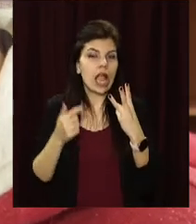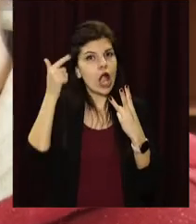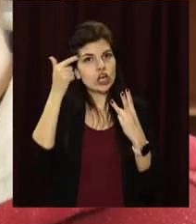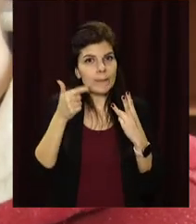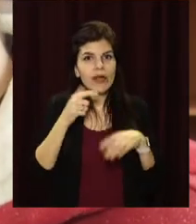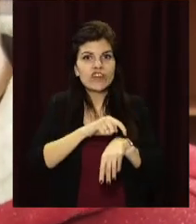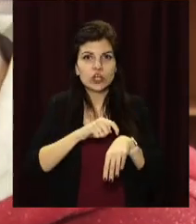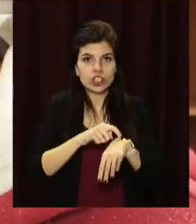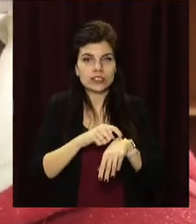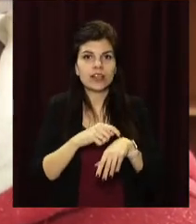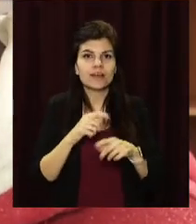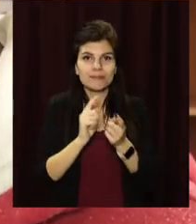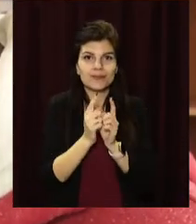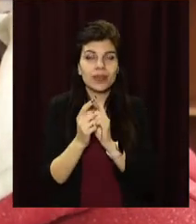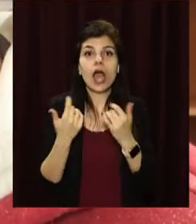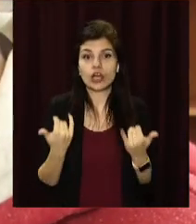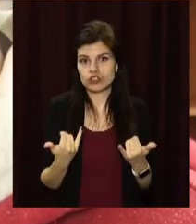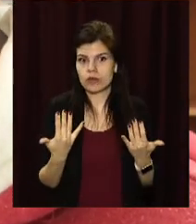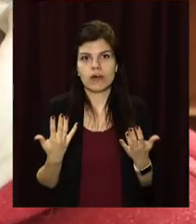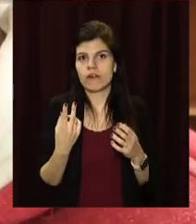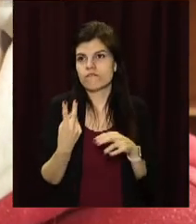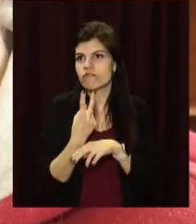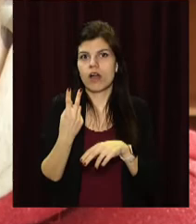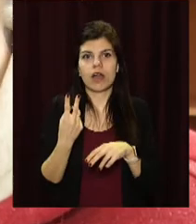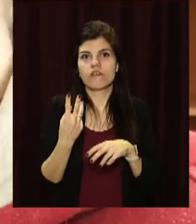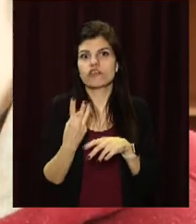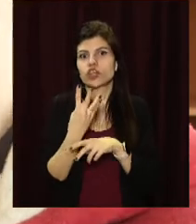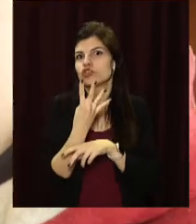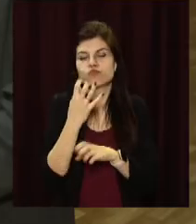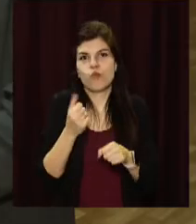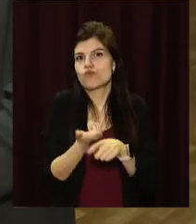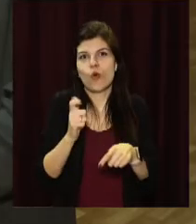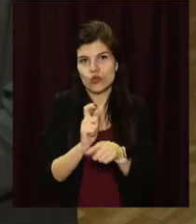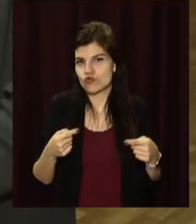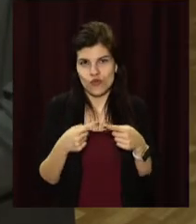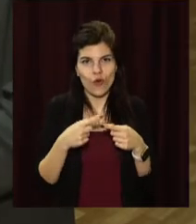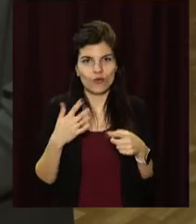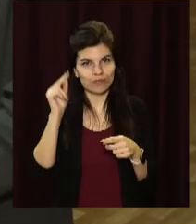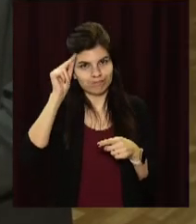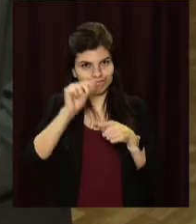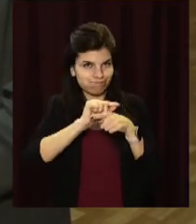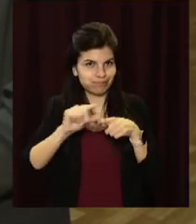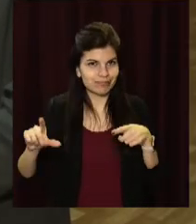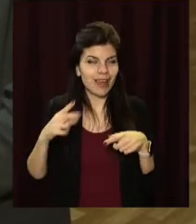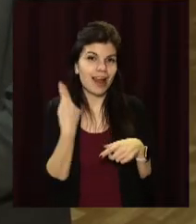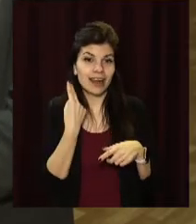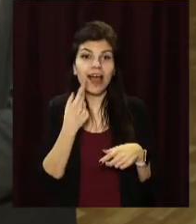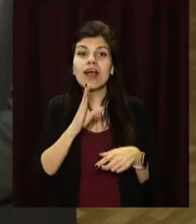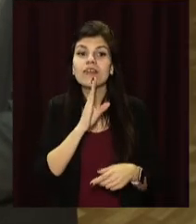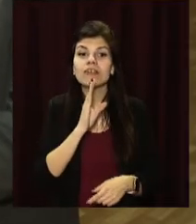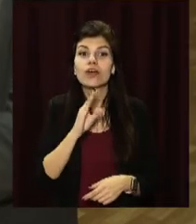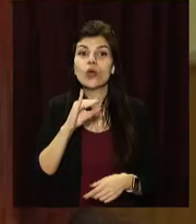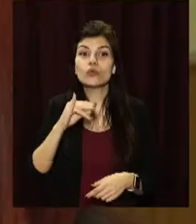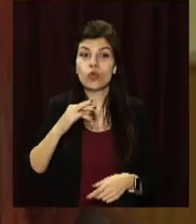часи, а зараз я їх знаю, якщо не в 2, то в 3 чи 4 рази більше точно. У Юлії Мараховської в ліцеї навчаються дві доньки.